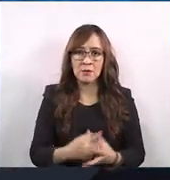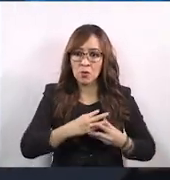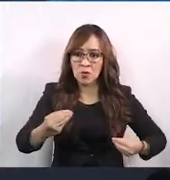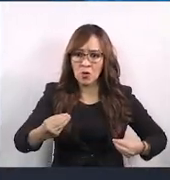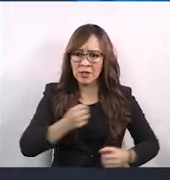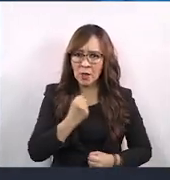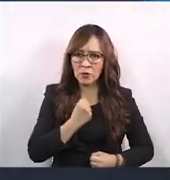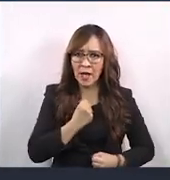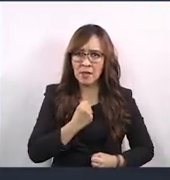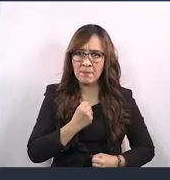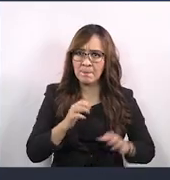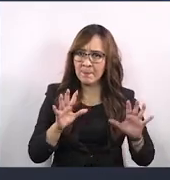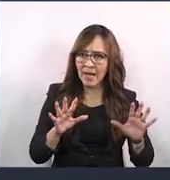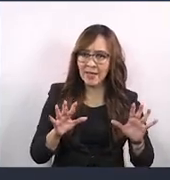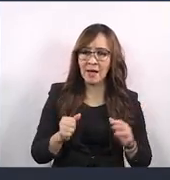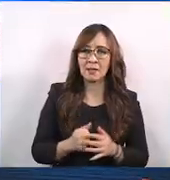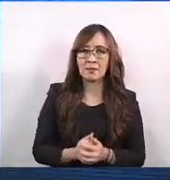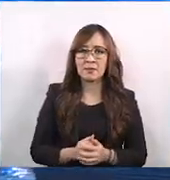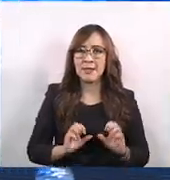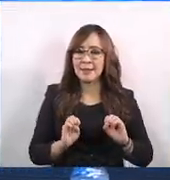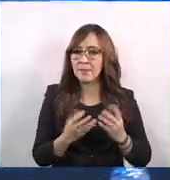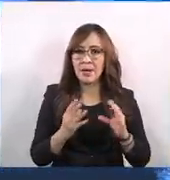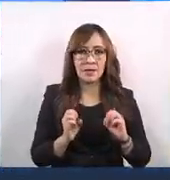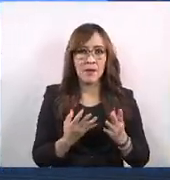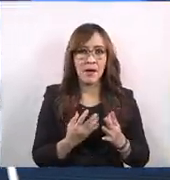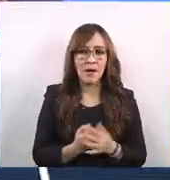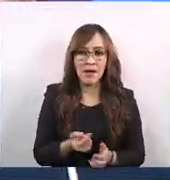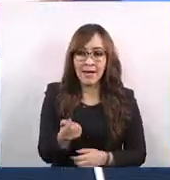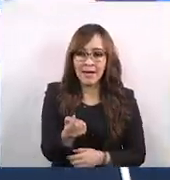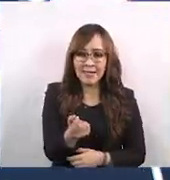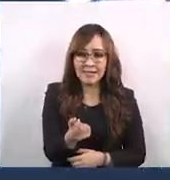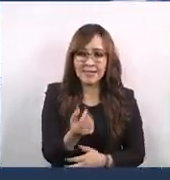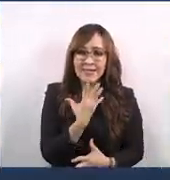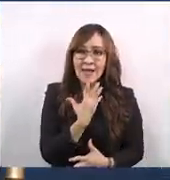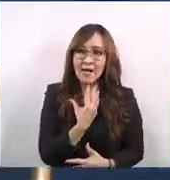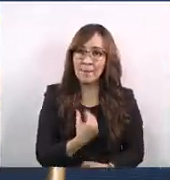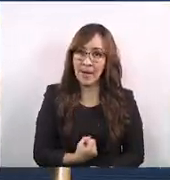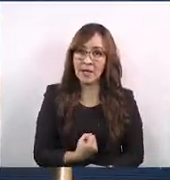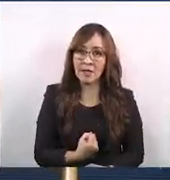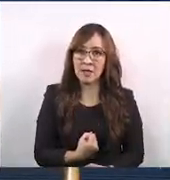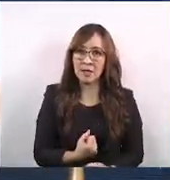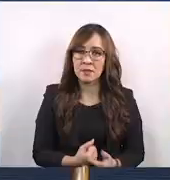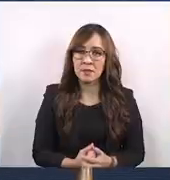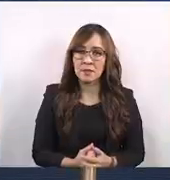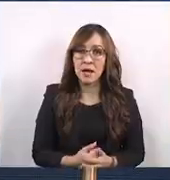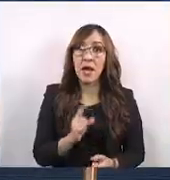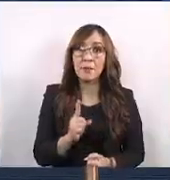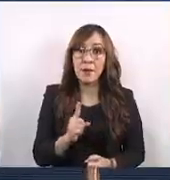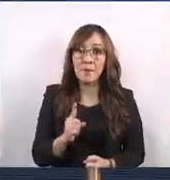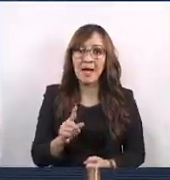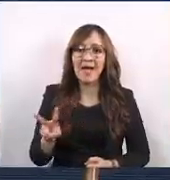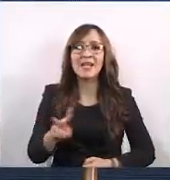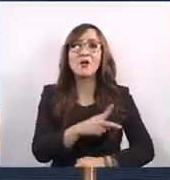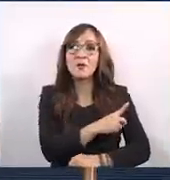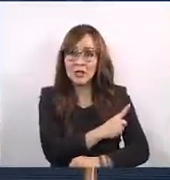tiba-tiba ada sedikit pengharapan karena ada vaksinnya Hai tiba-tiba Roro ketakutan lagi di separuh kalau